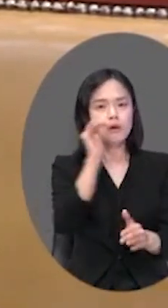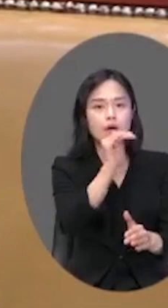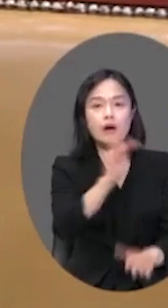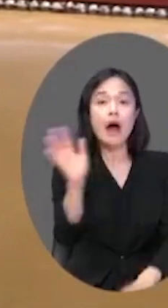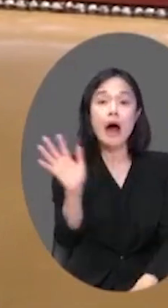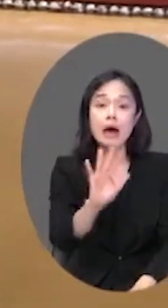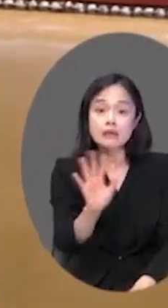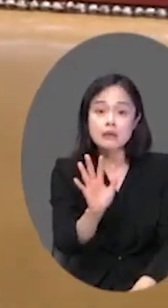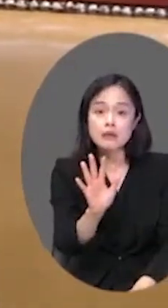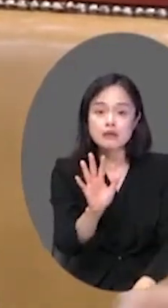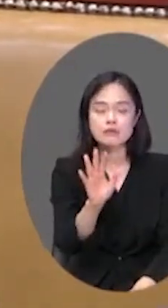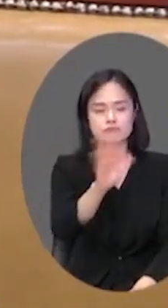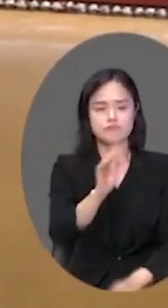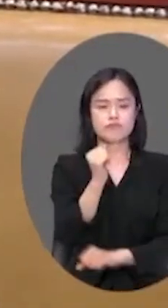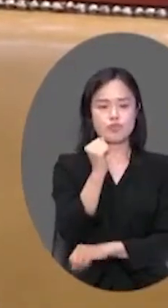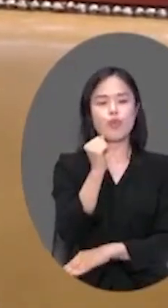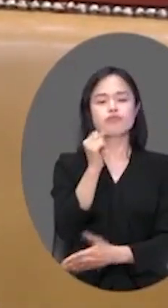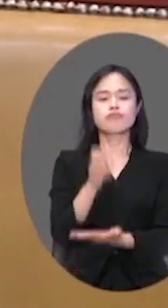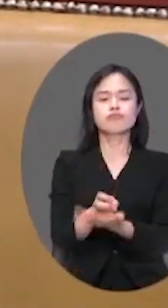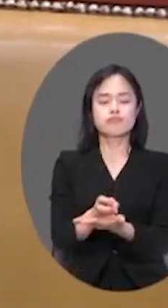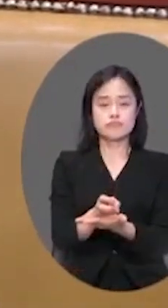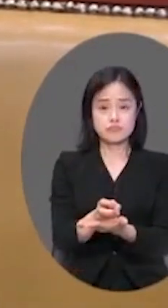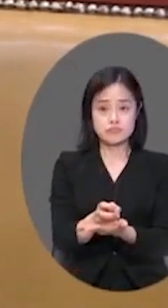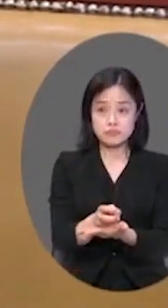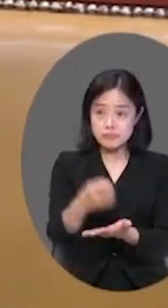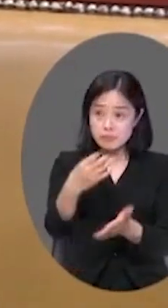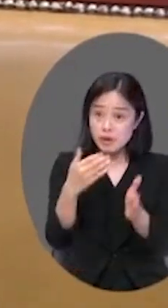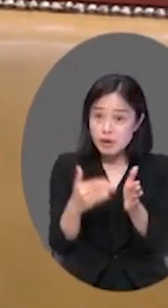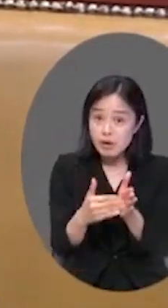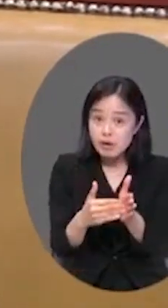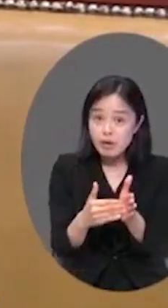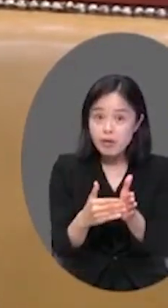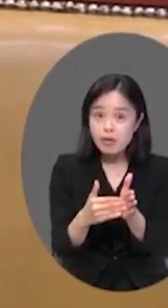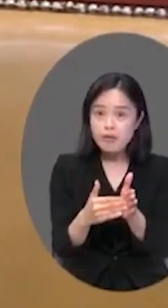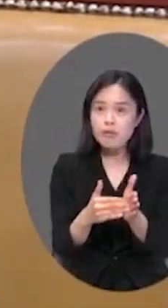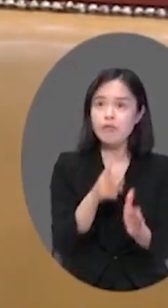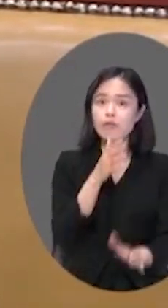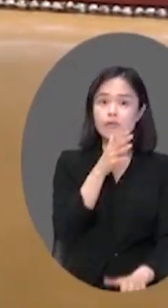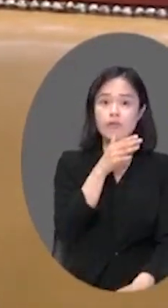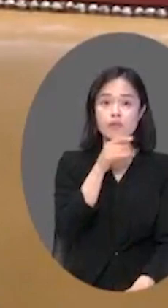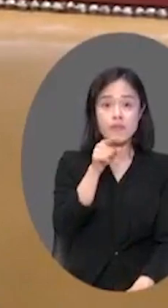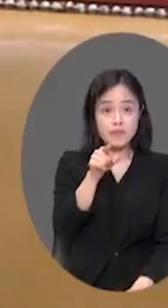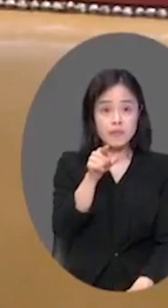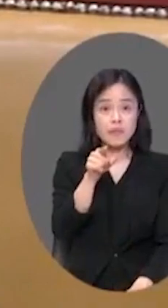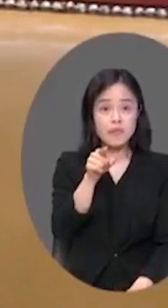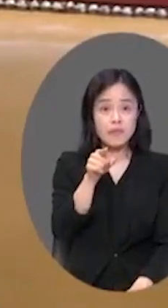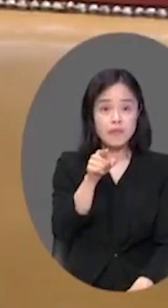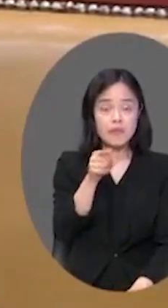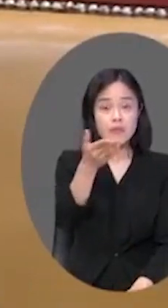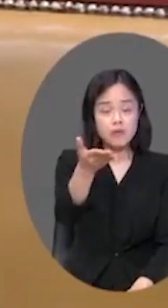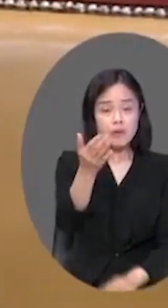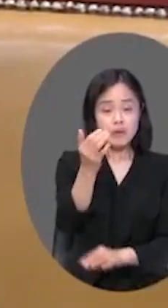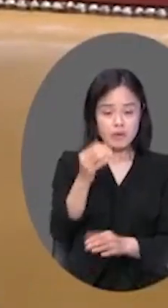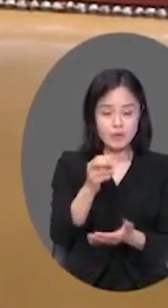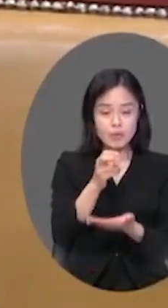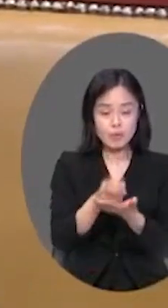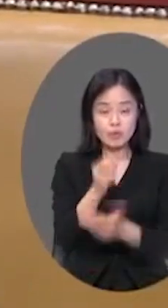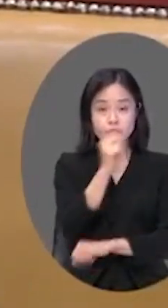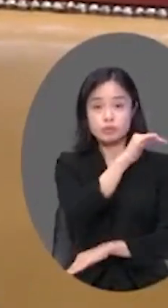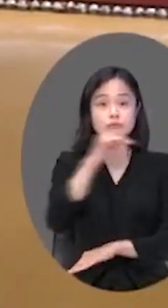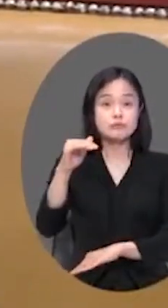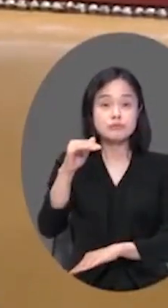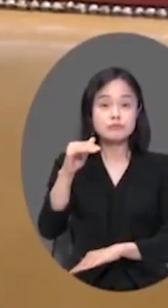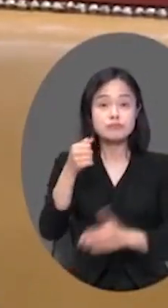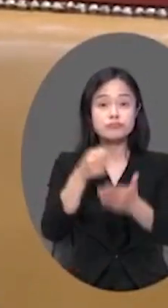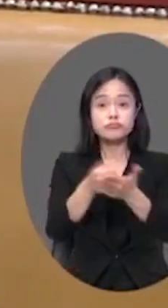세웠다고 하시더니 이렇게 제가 얘기를 한 겁니다. 그랬더니 그때 당시에 원칙을 일방적으로 정하신 거예요. 근데 이게 어디 제가 제안을